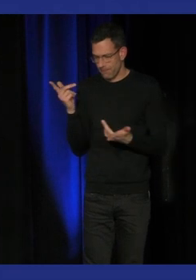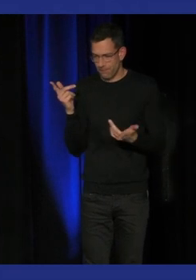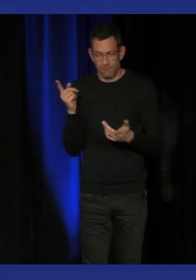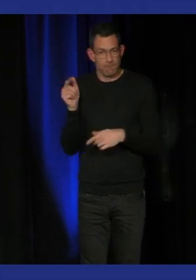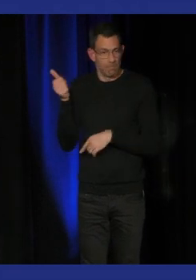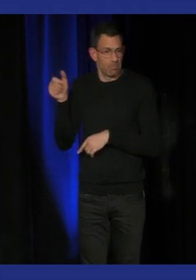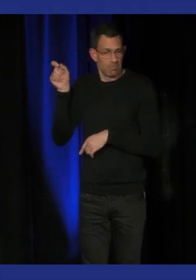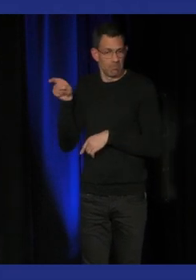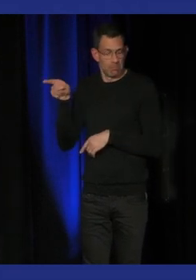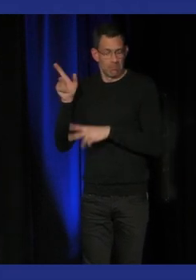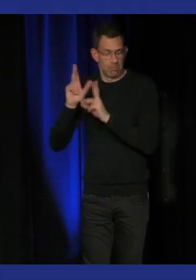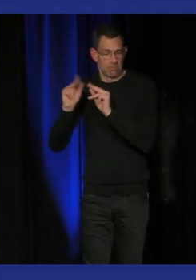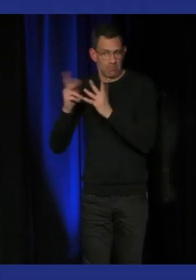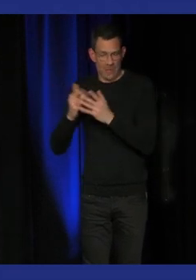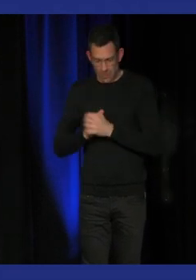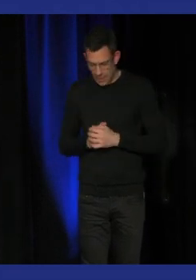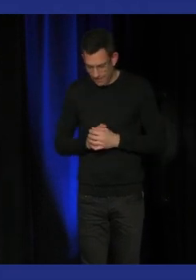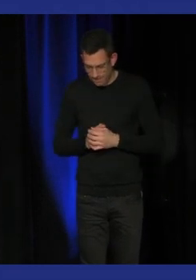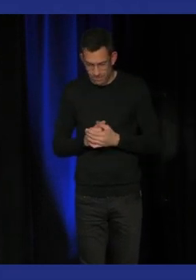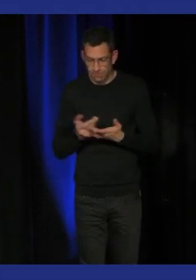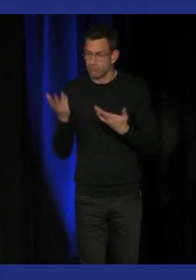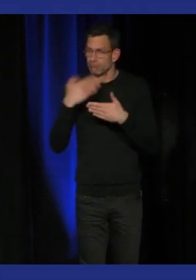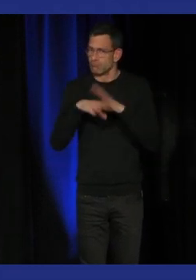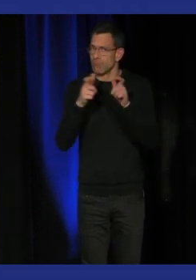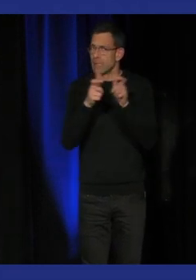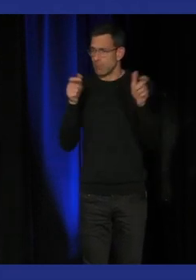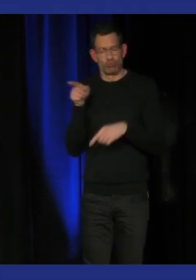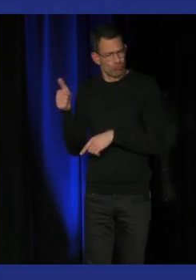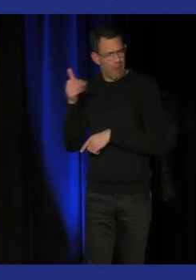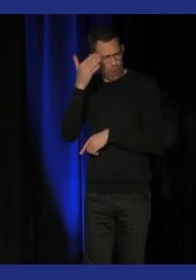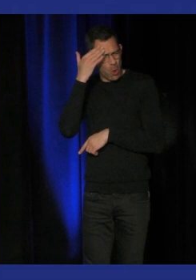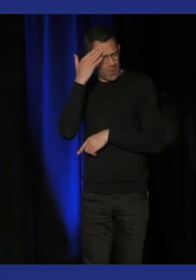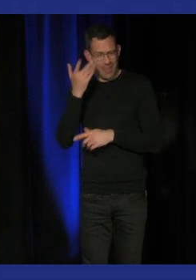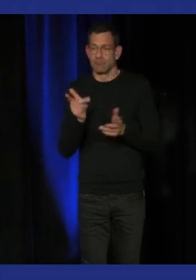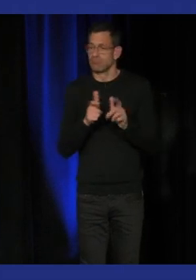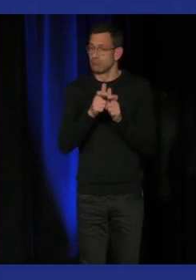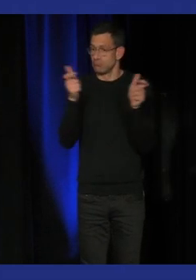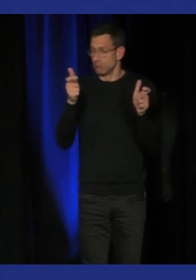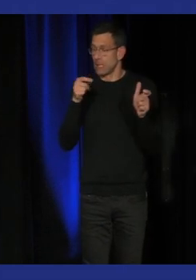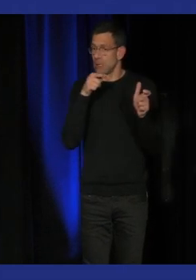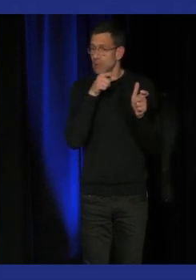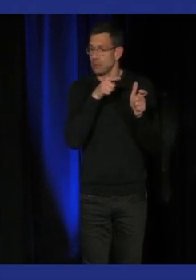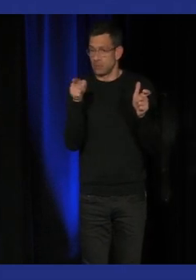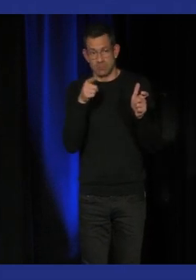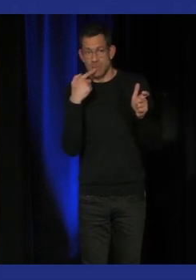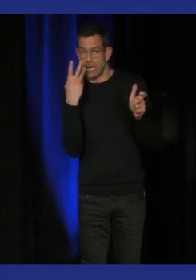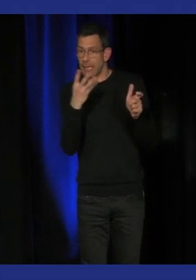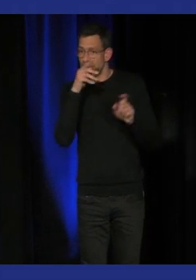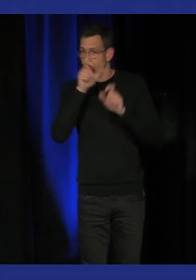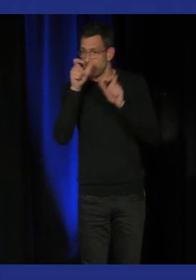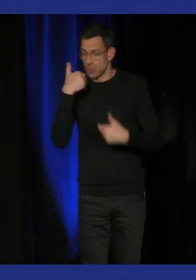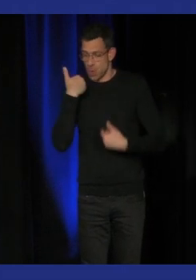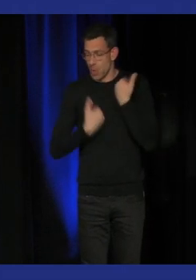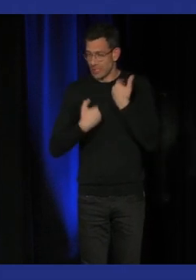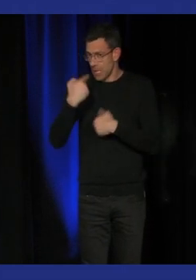il expliquait que dans un établissement qu'il connaît très bien, vous aviez quatre personnes handicapées mentales qui